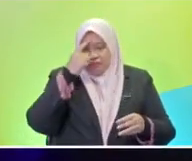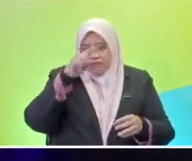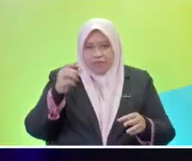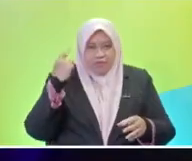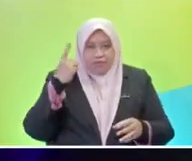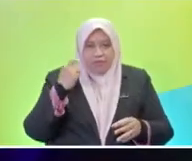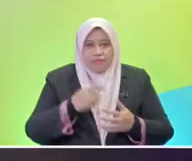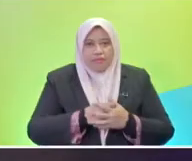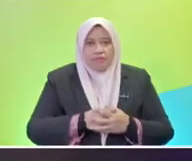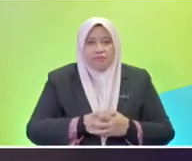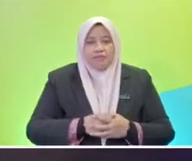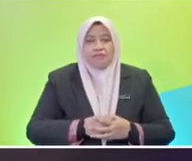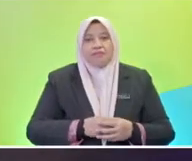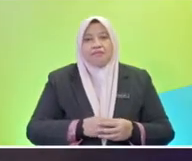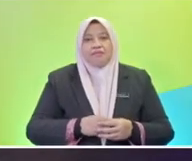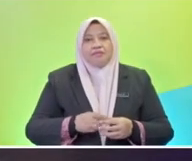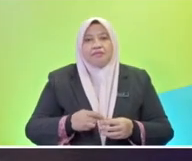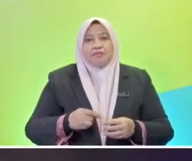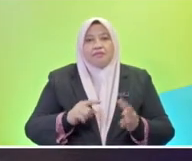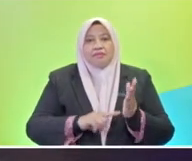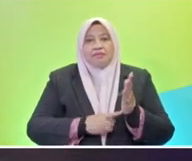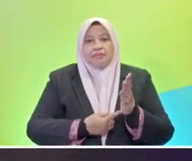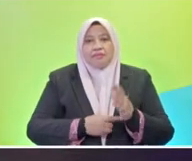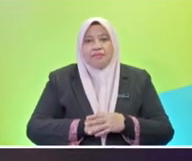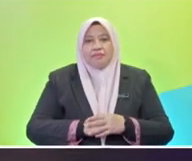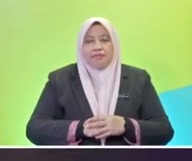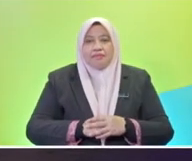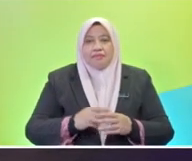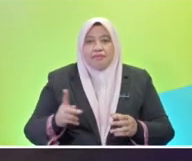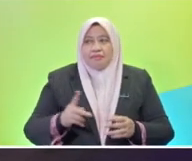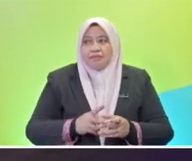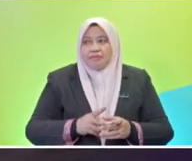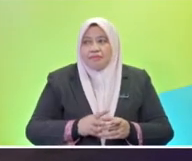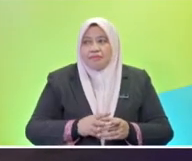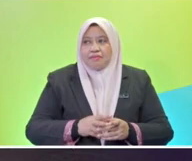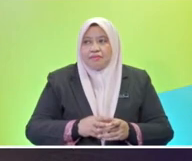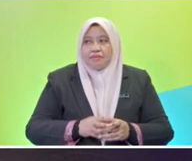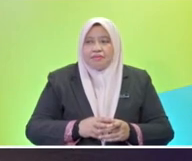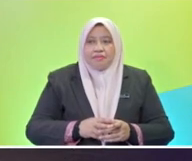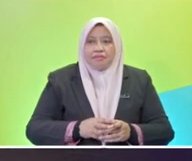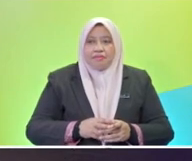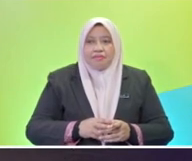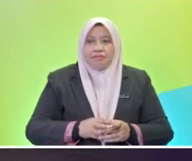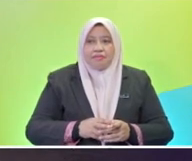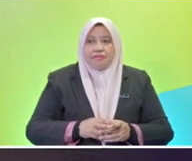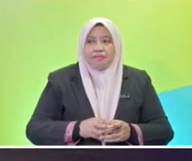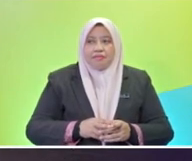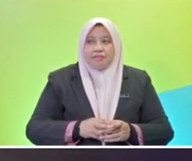dah bersedia? Dah bersedia. Okey, jom kita mulakan 3 2 1 music.